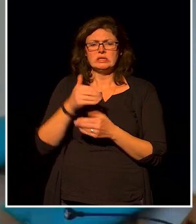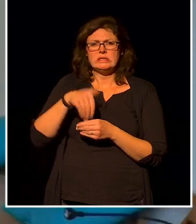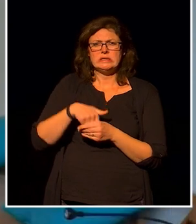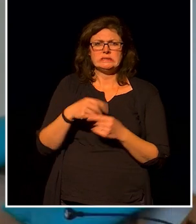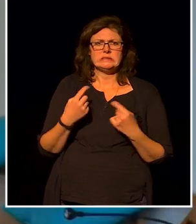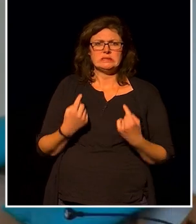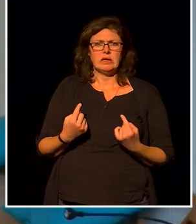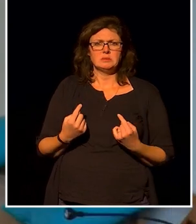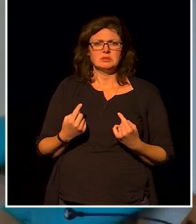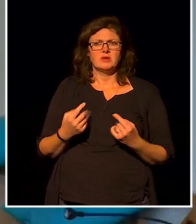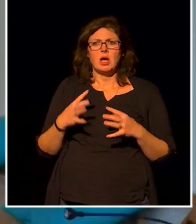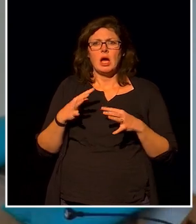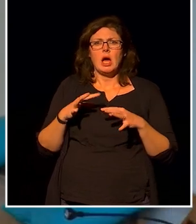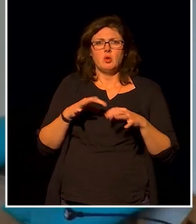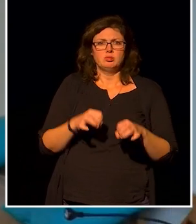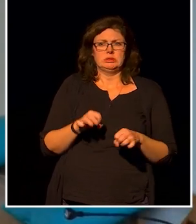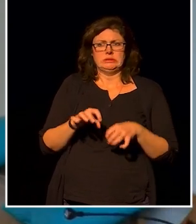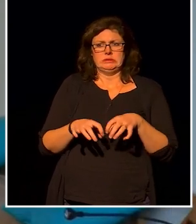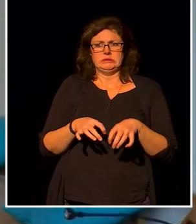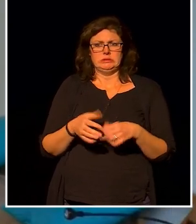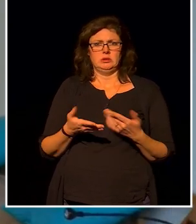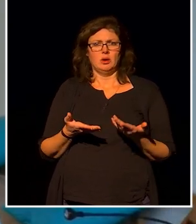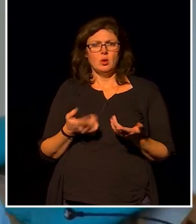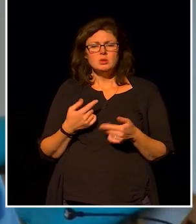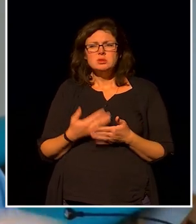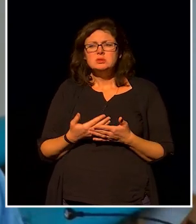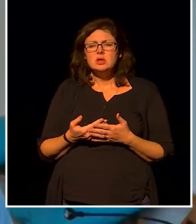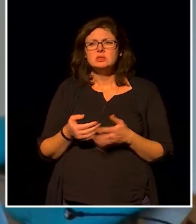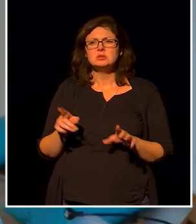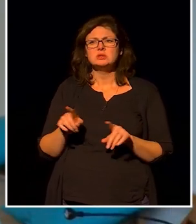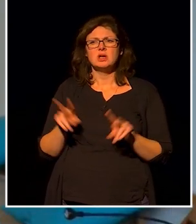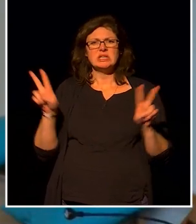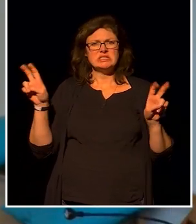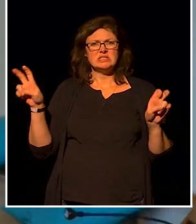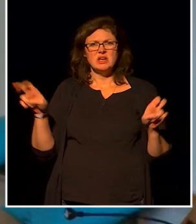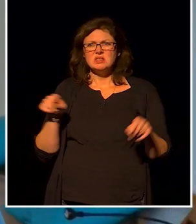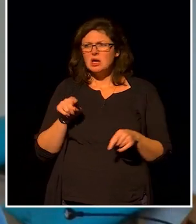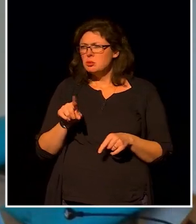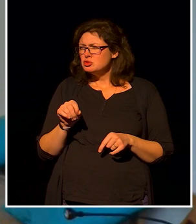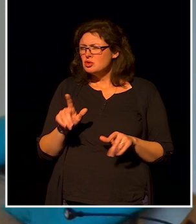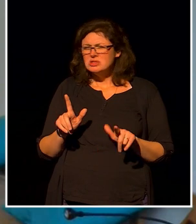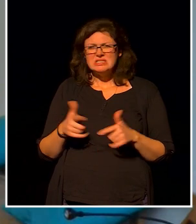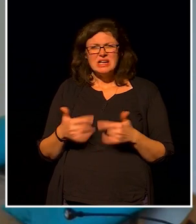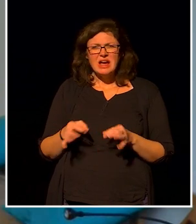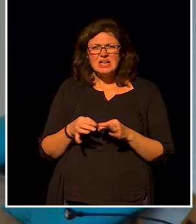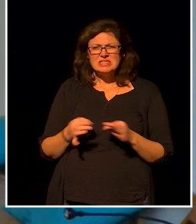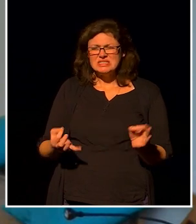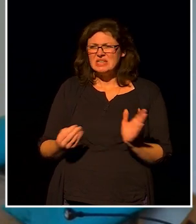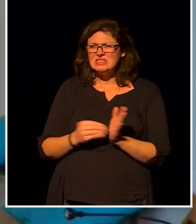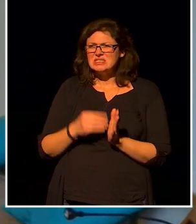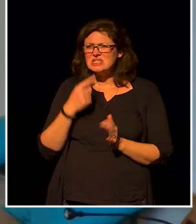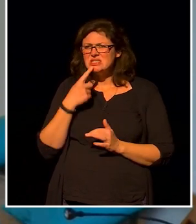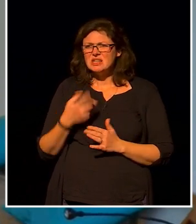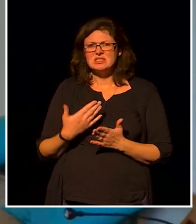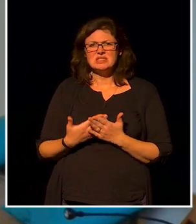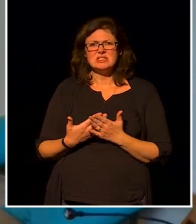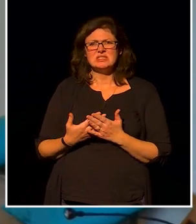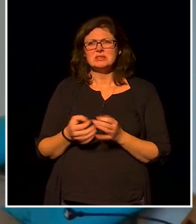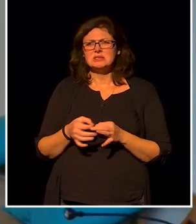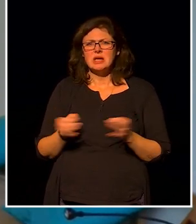Zitat aus irgendeiner Seite dieses Tagebuchs. Steht mit keinem Satz, dass das Tagebuch